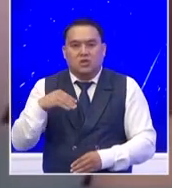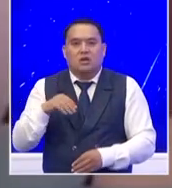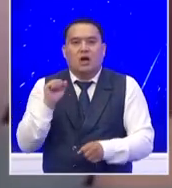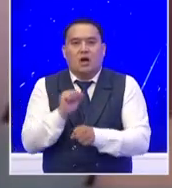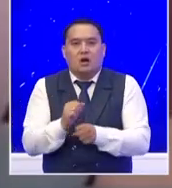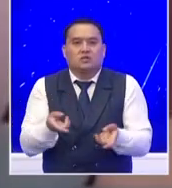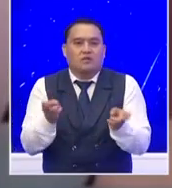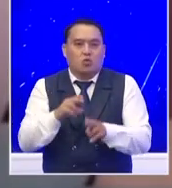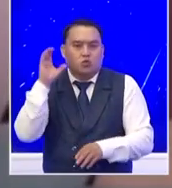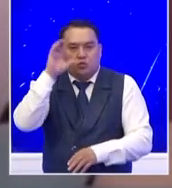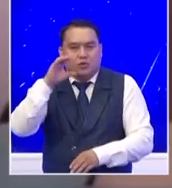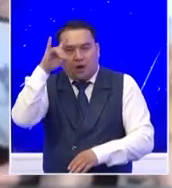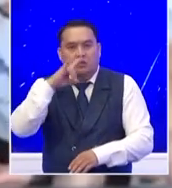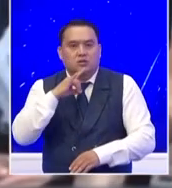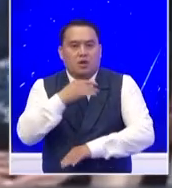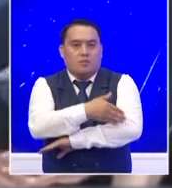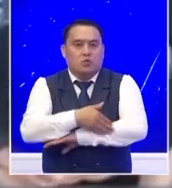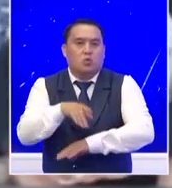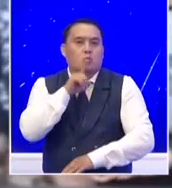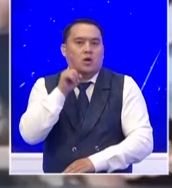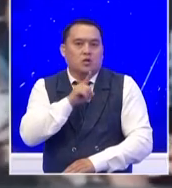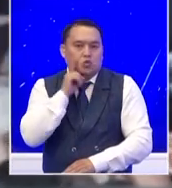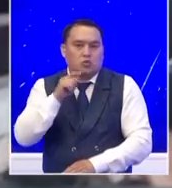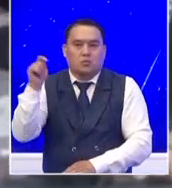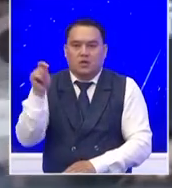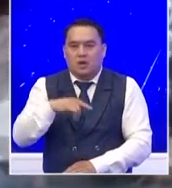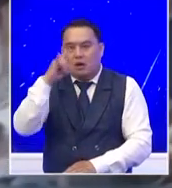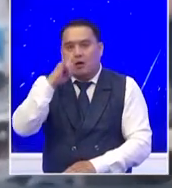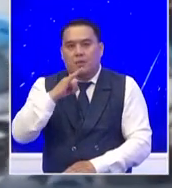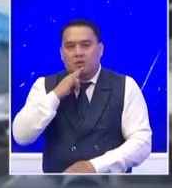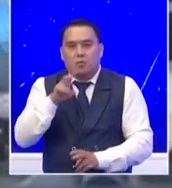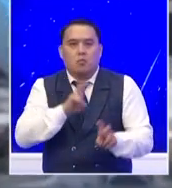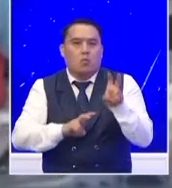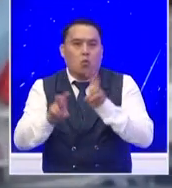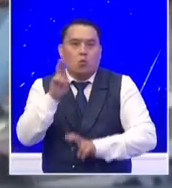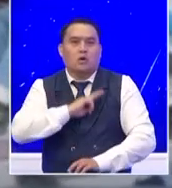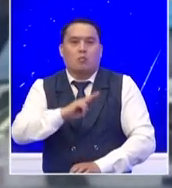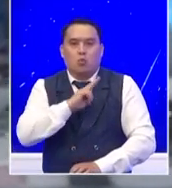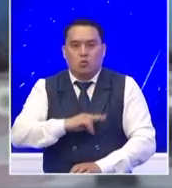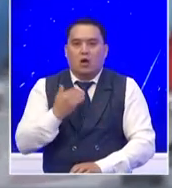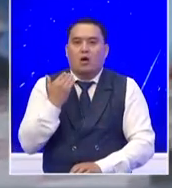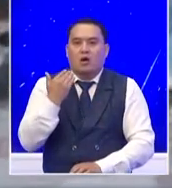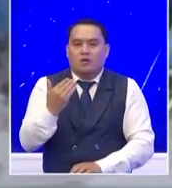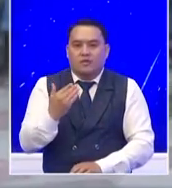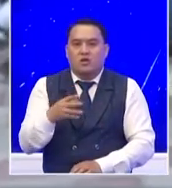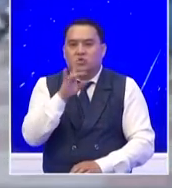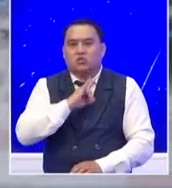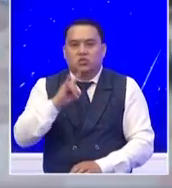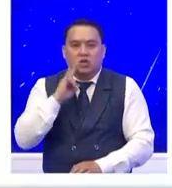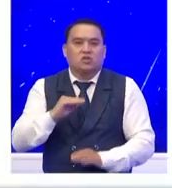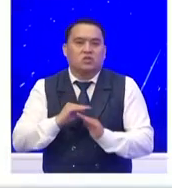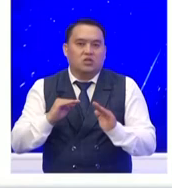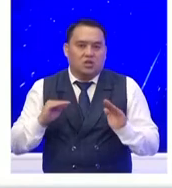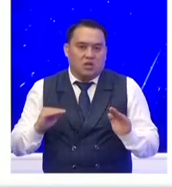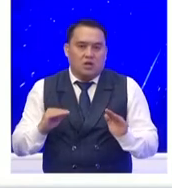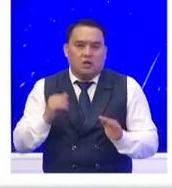Таджикистана, застрявших на казахстанско-узбекской границе, – молодежь. Они приехали в Казахстан в поисках работы. Но есть среди них и